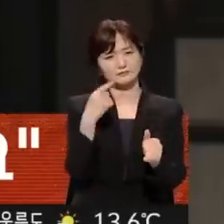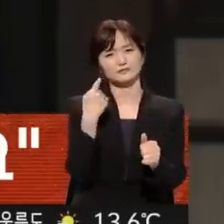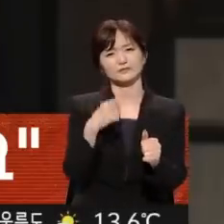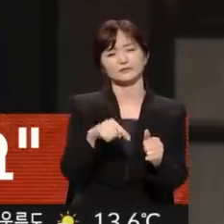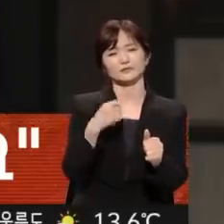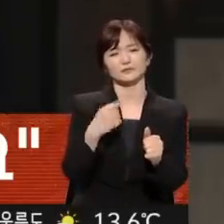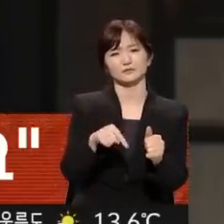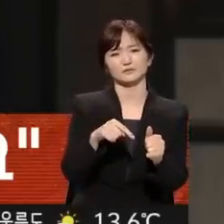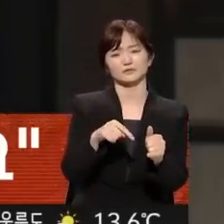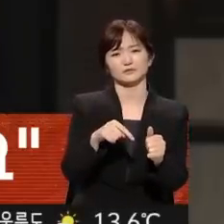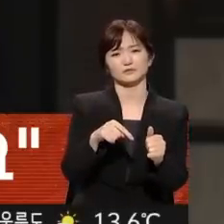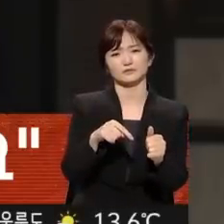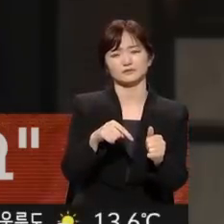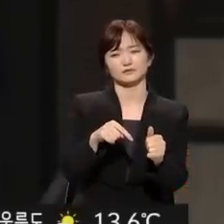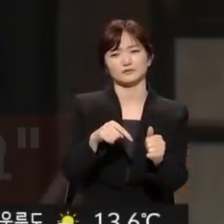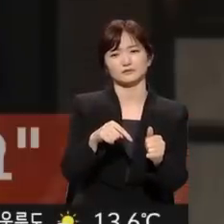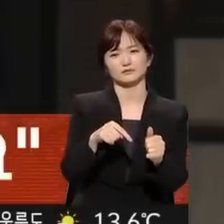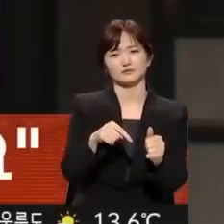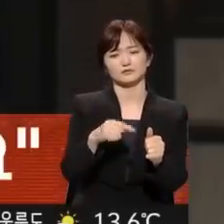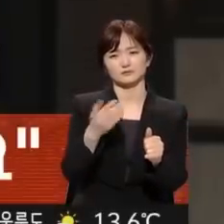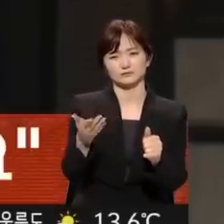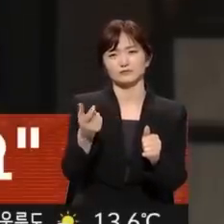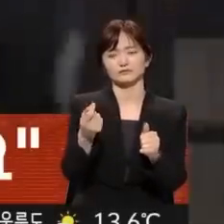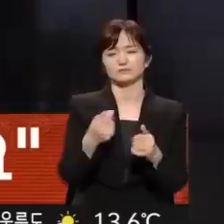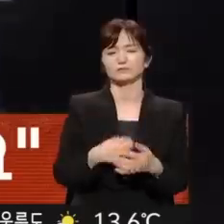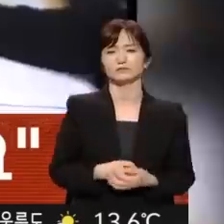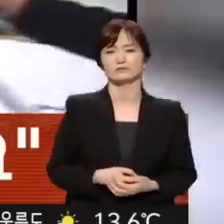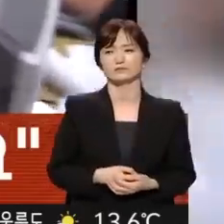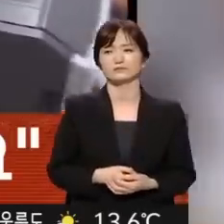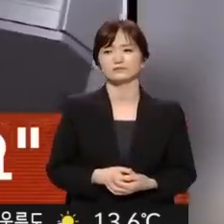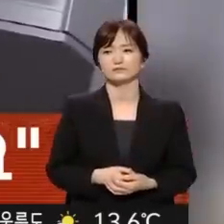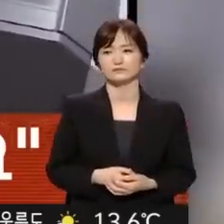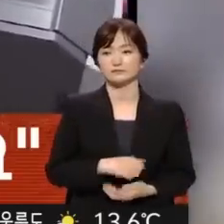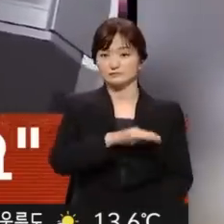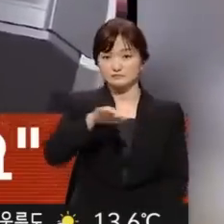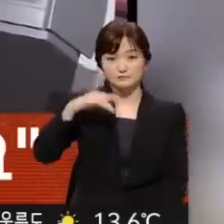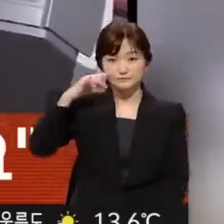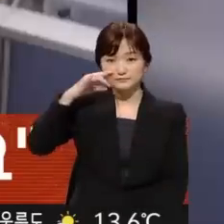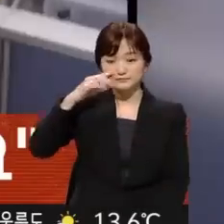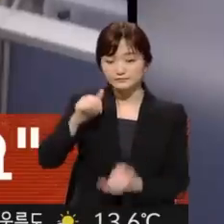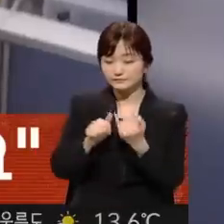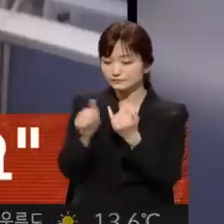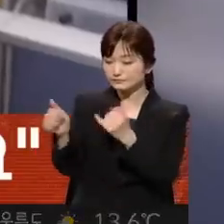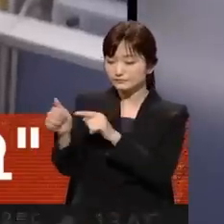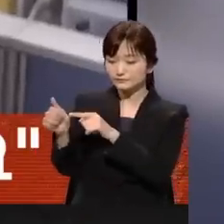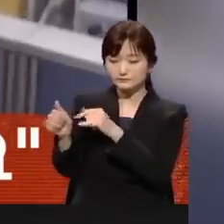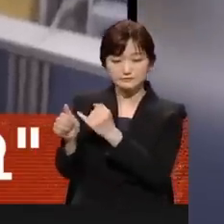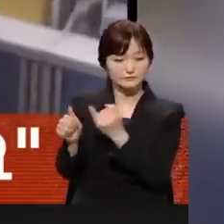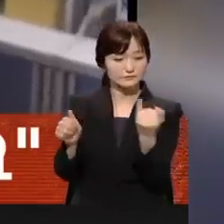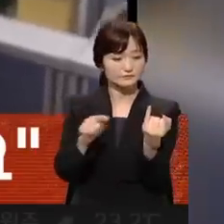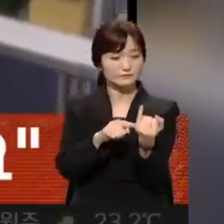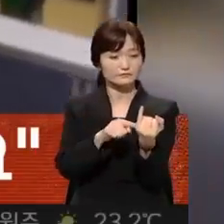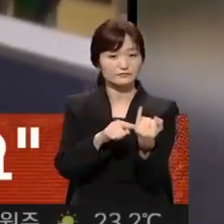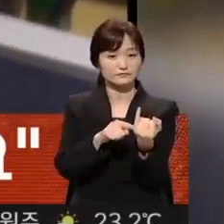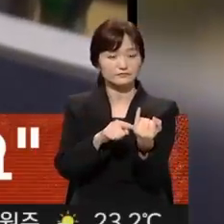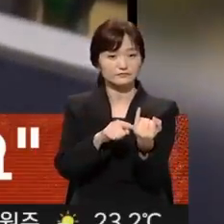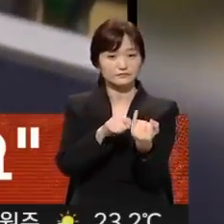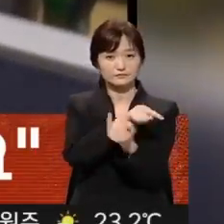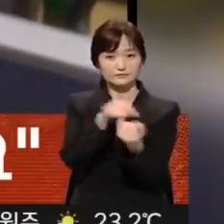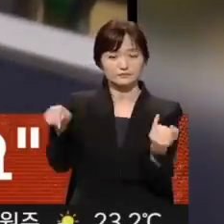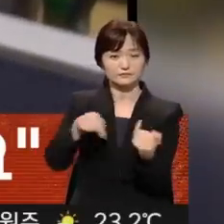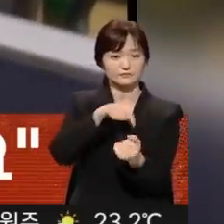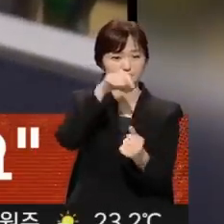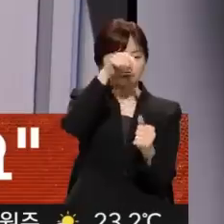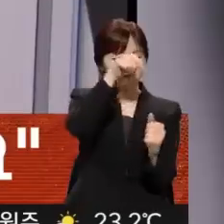듯한 느낌인데요. 사실 우리가 이제 궁금한 것이 그러면 남편이 왜 아내에 대한 청부